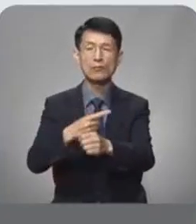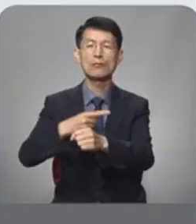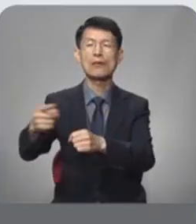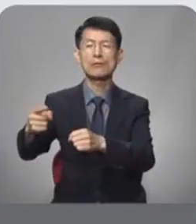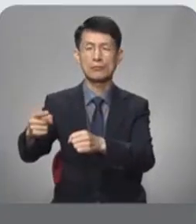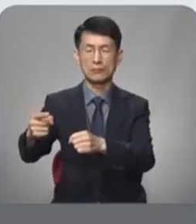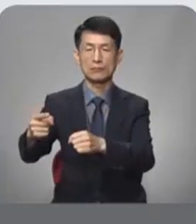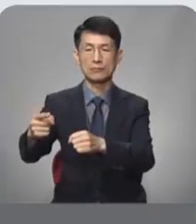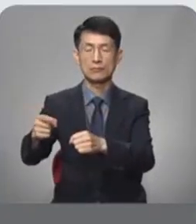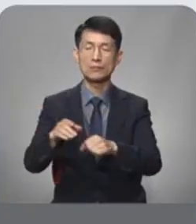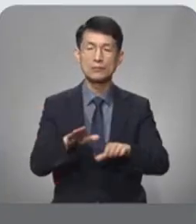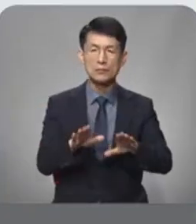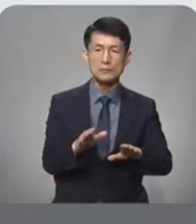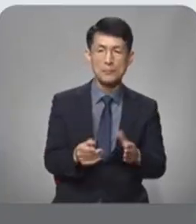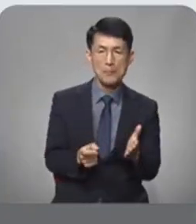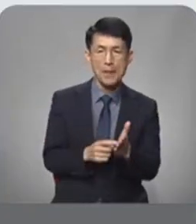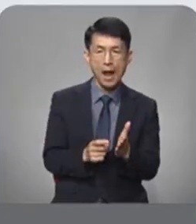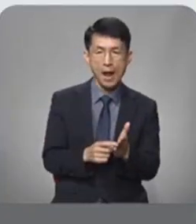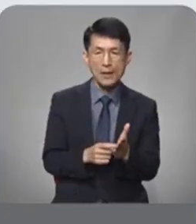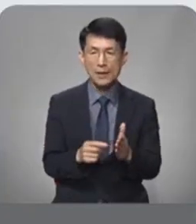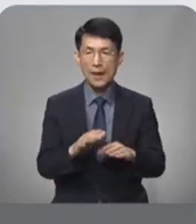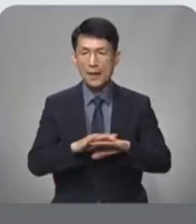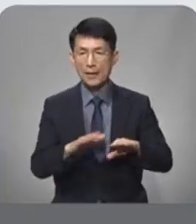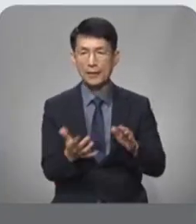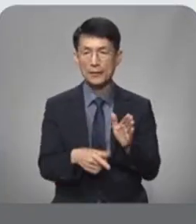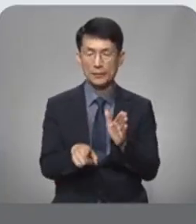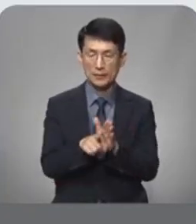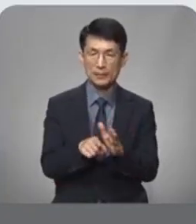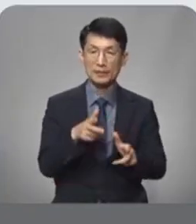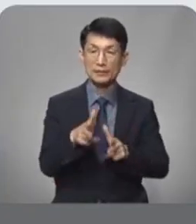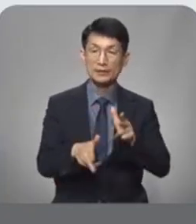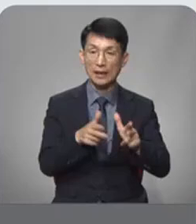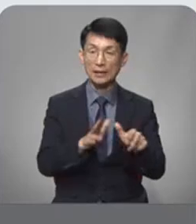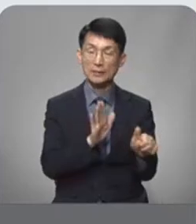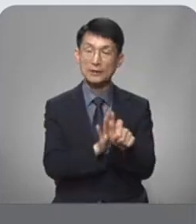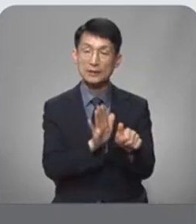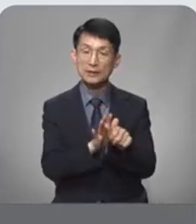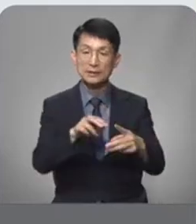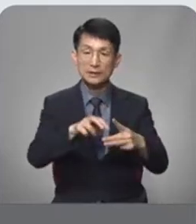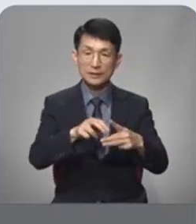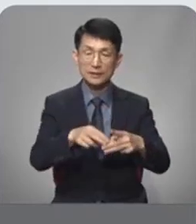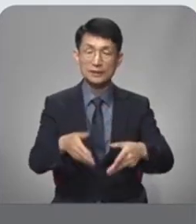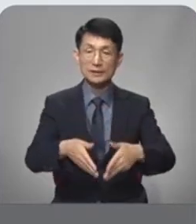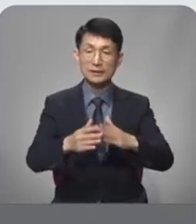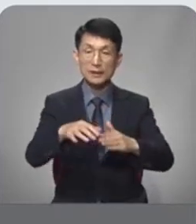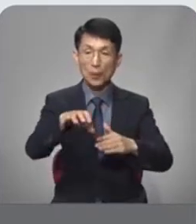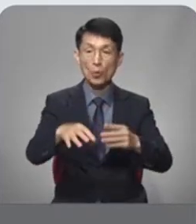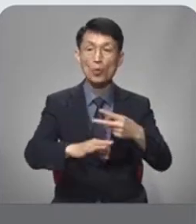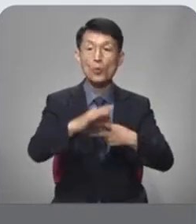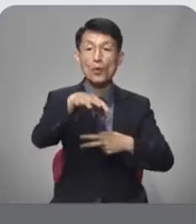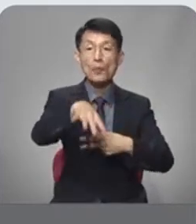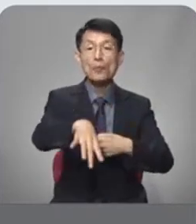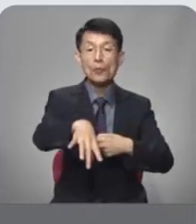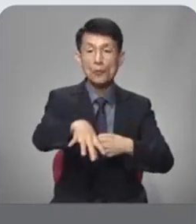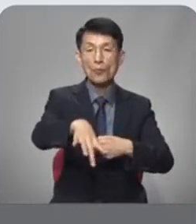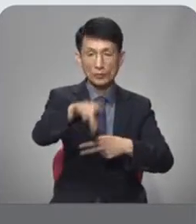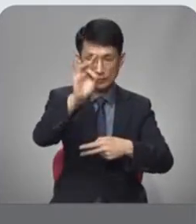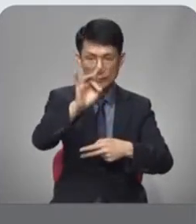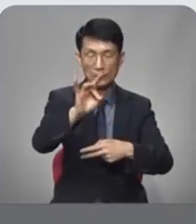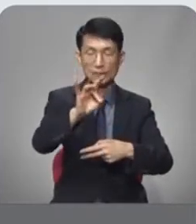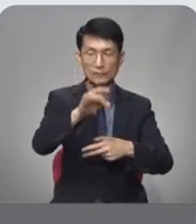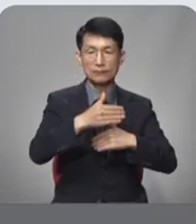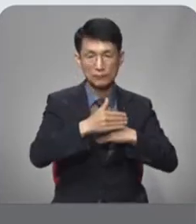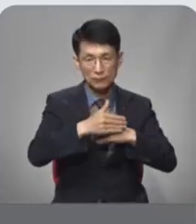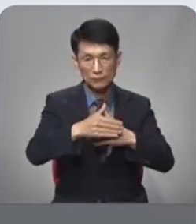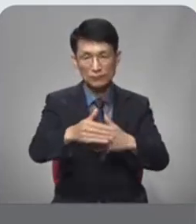상황 강원도는 급한대로 산업 진흥센터 같은 지원 시설이 예정된 동해시 사업을 먼저 추진하기로